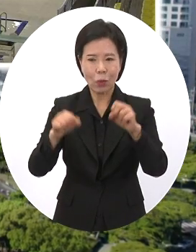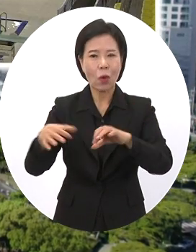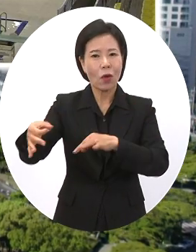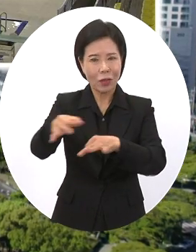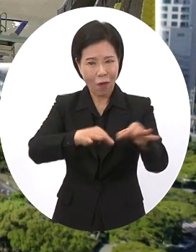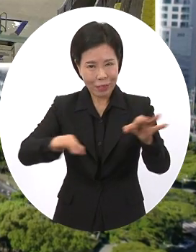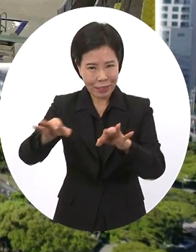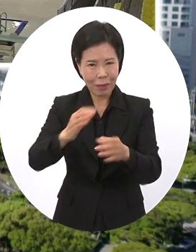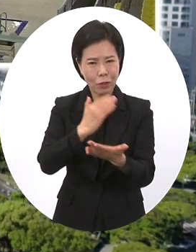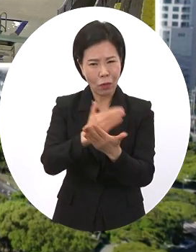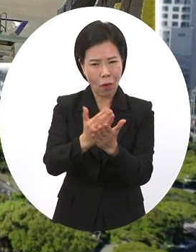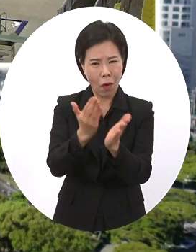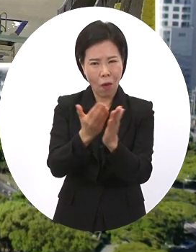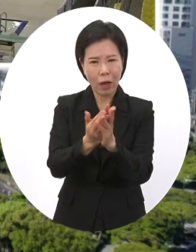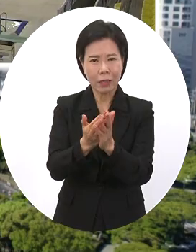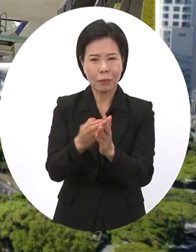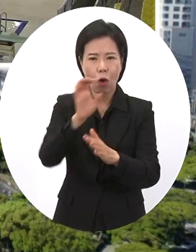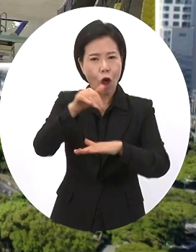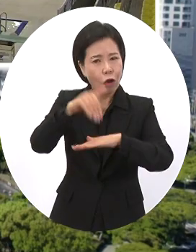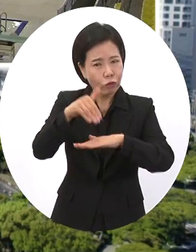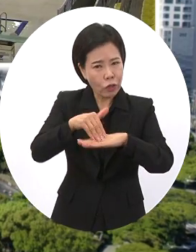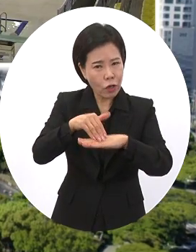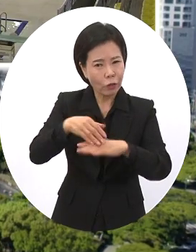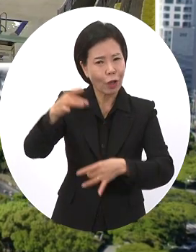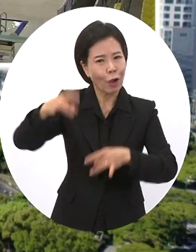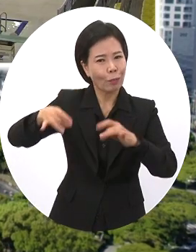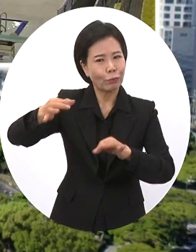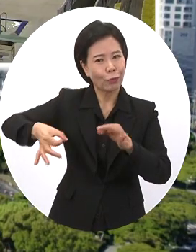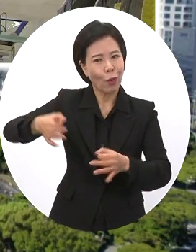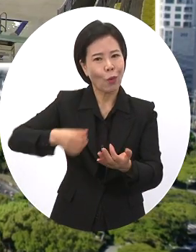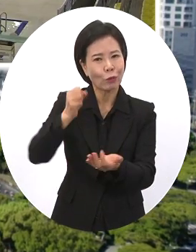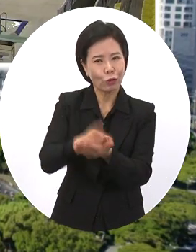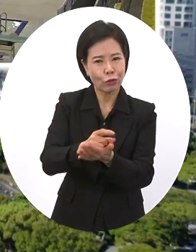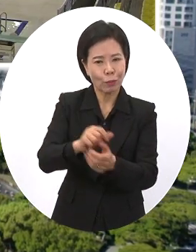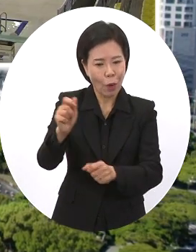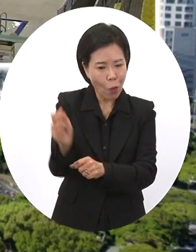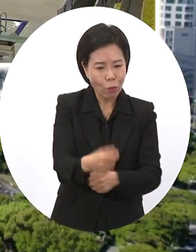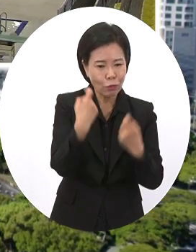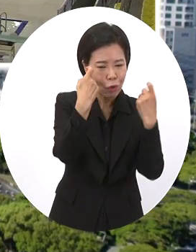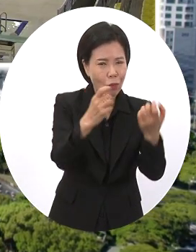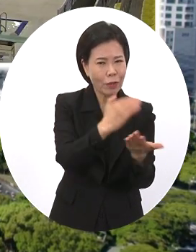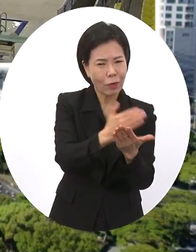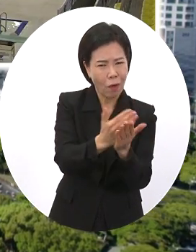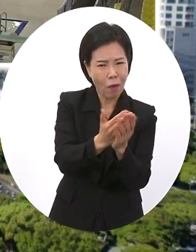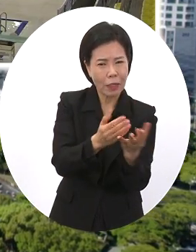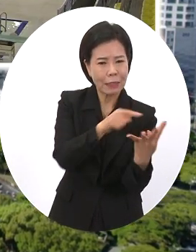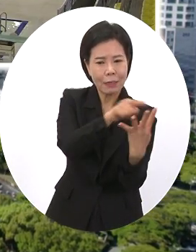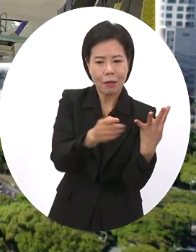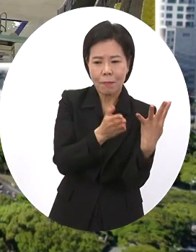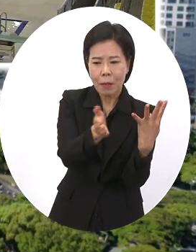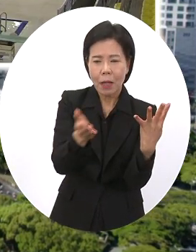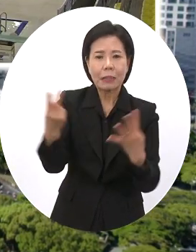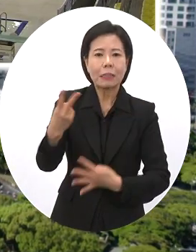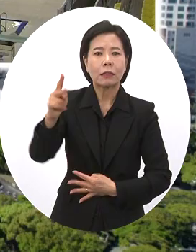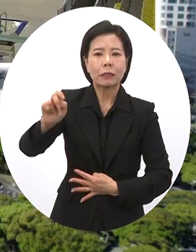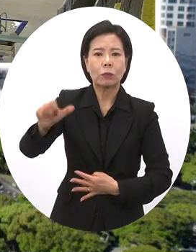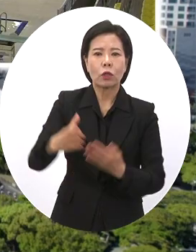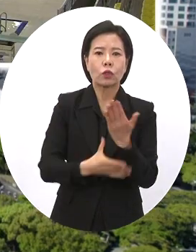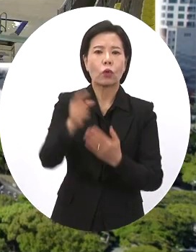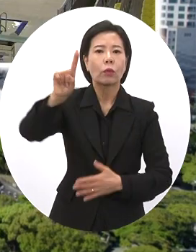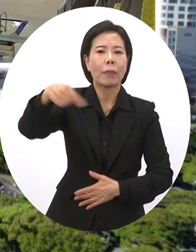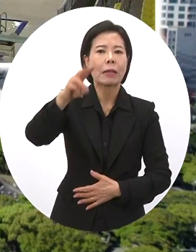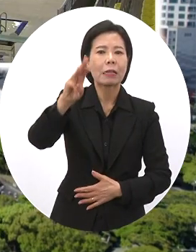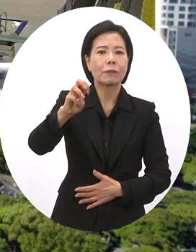스포츠 대회 개최, 전지훈련, 프로축구, 골프 관광 등 4개 분야에 2025년